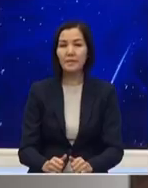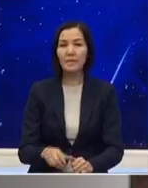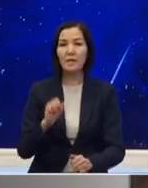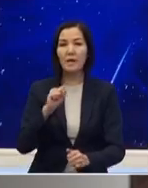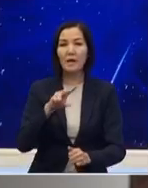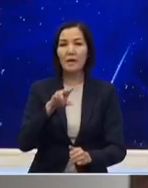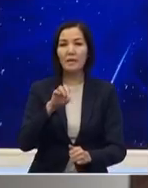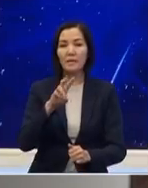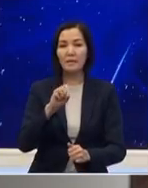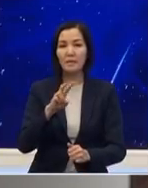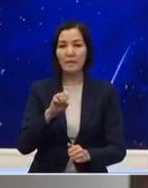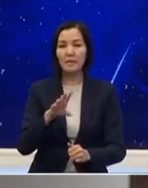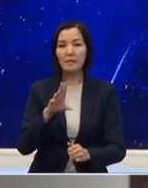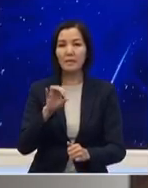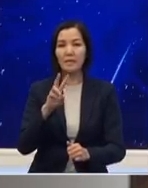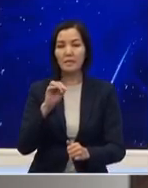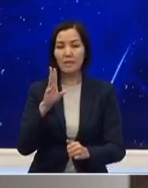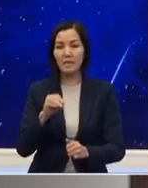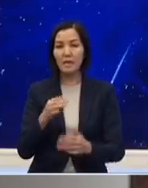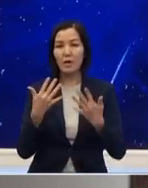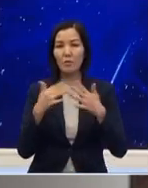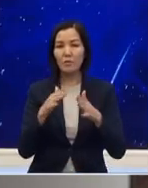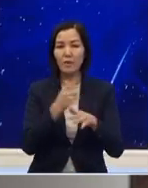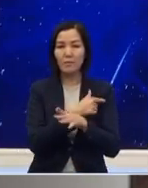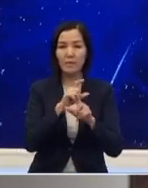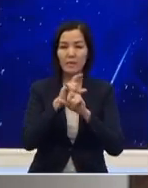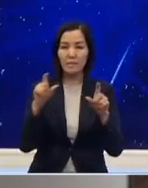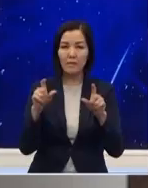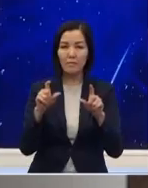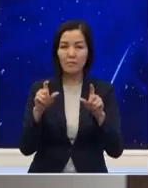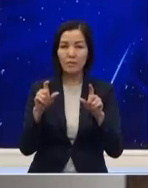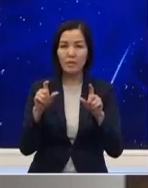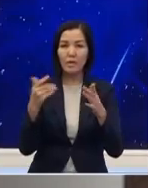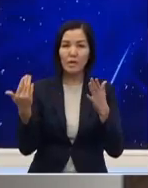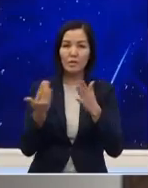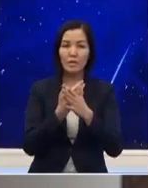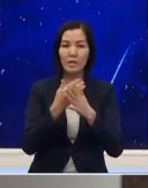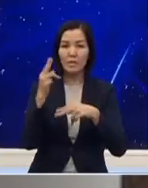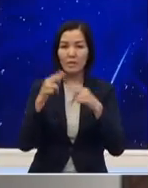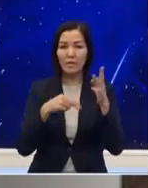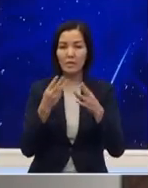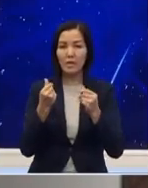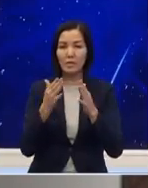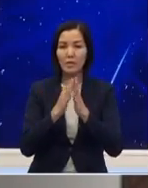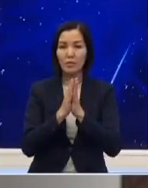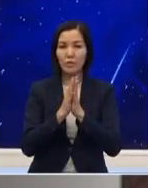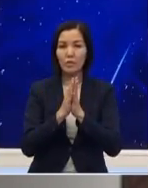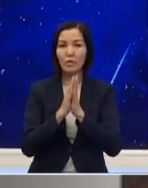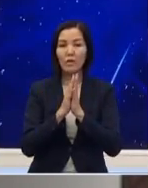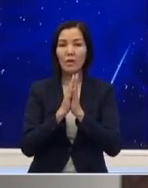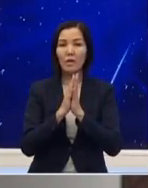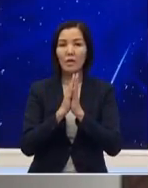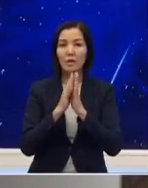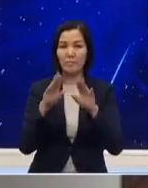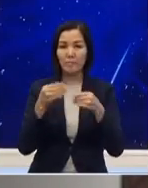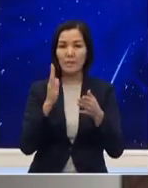Алтынарық, Кенғарын, Сағабеу ауылындағы медициналық пункттарға жаңадан салуға қаражат сұрадық. Оны құптады. Сонымен